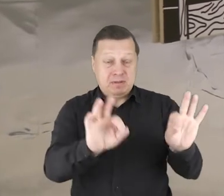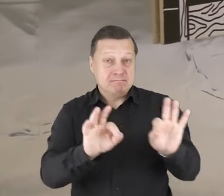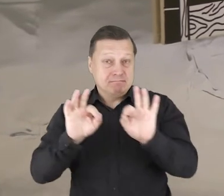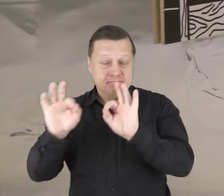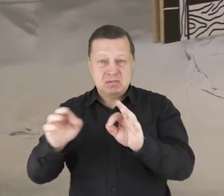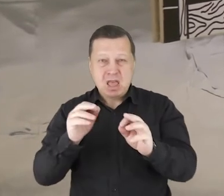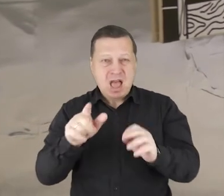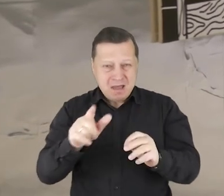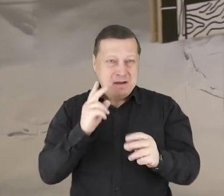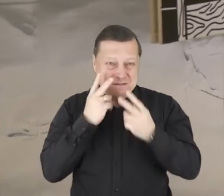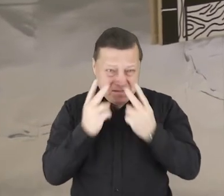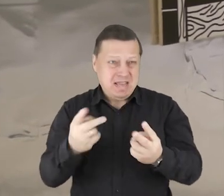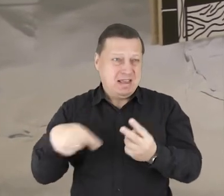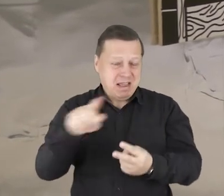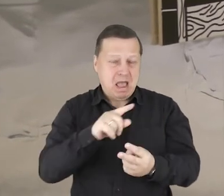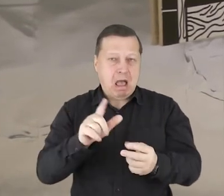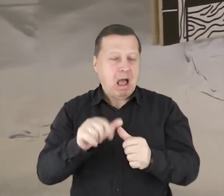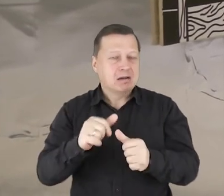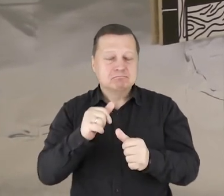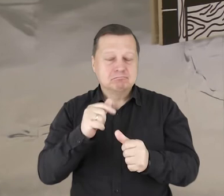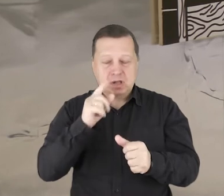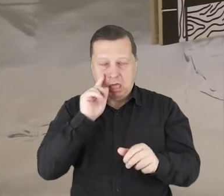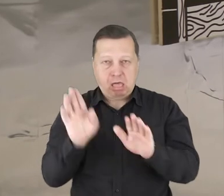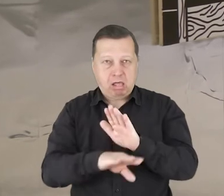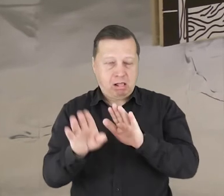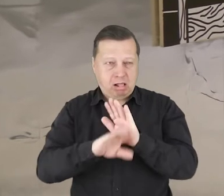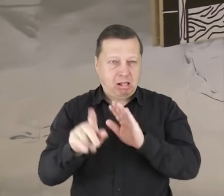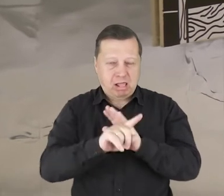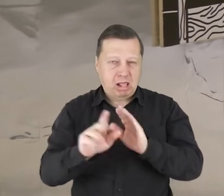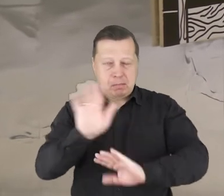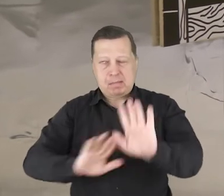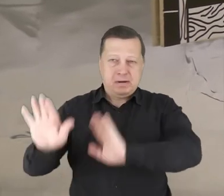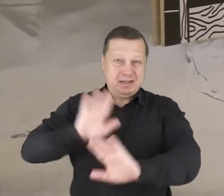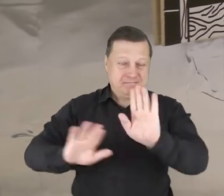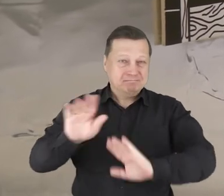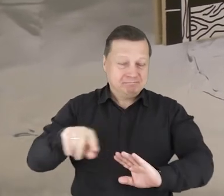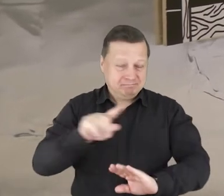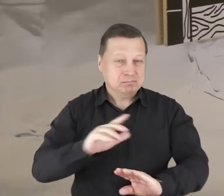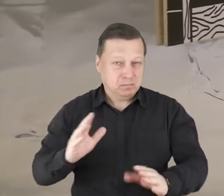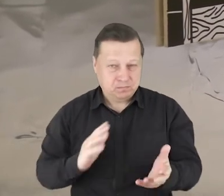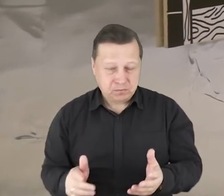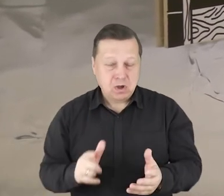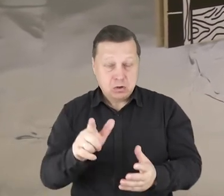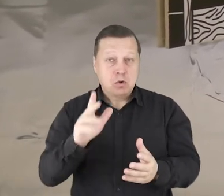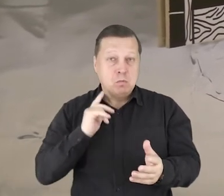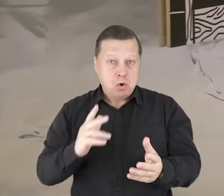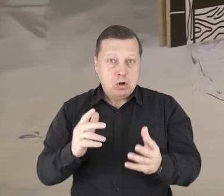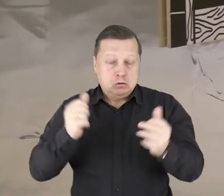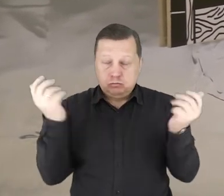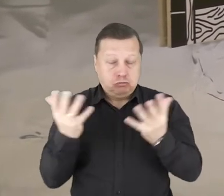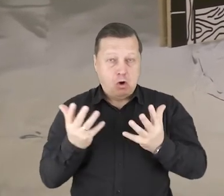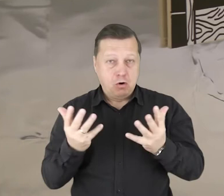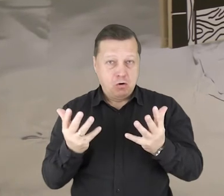są przed naszymi oczyma, ale ich nie widzimy, pomijamy, wypieramy, było pewnego rodzaju